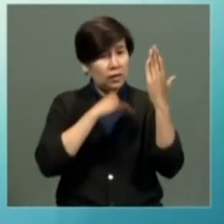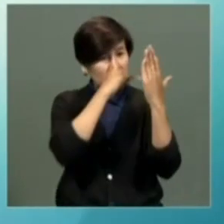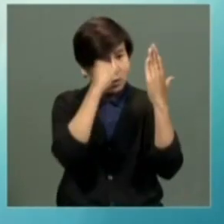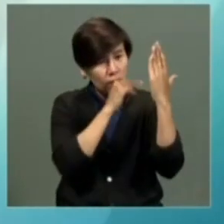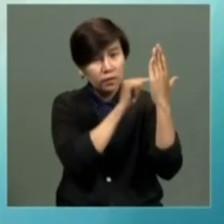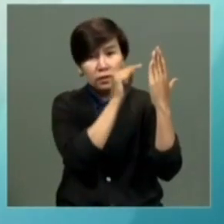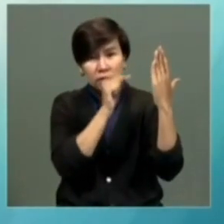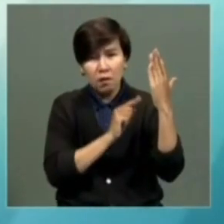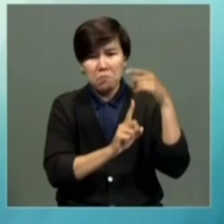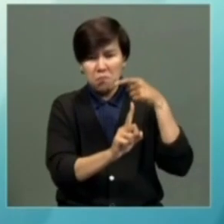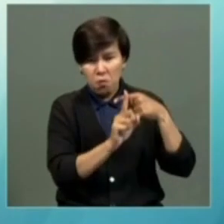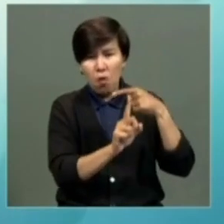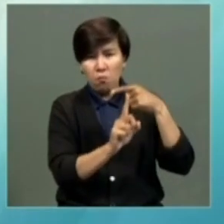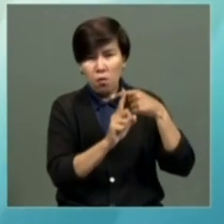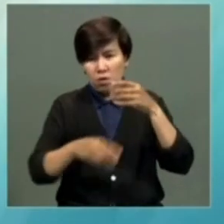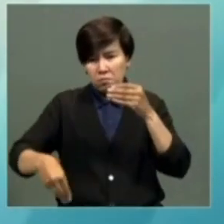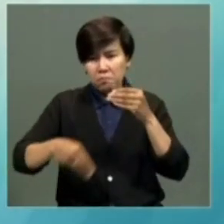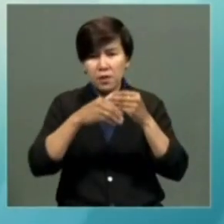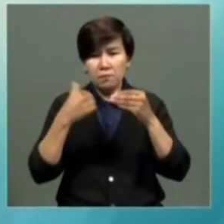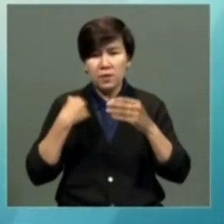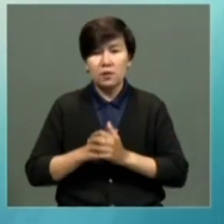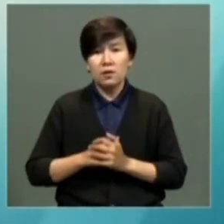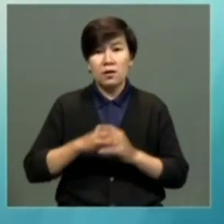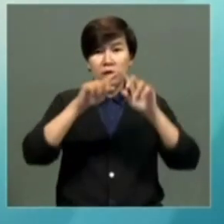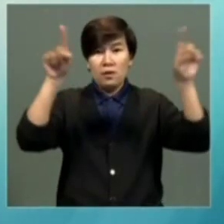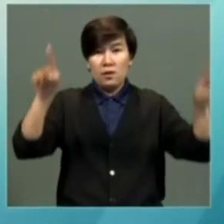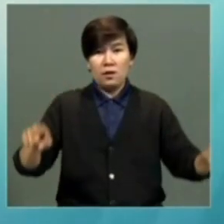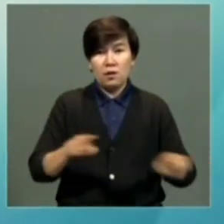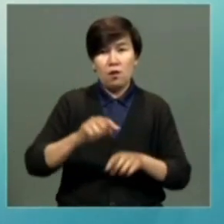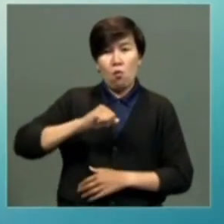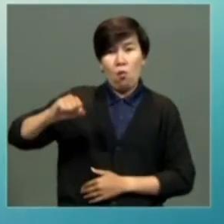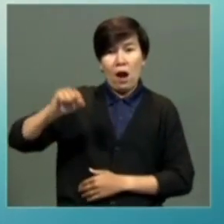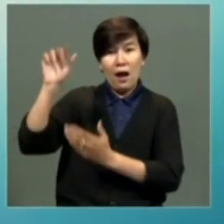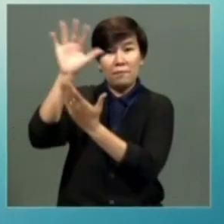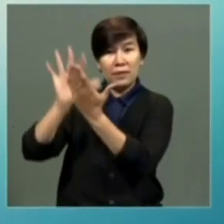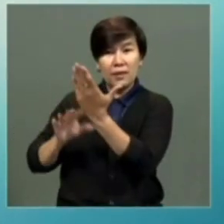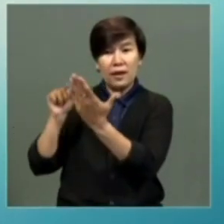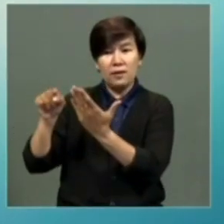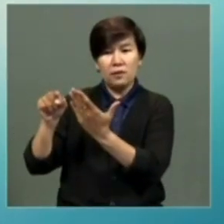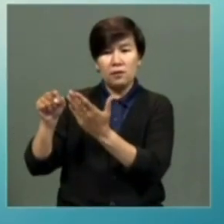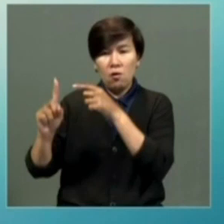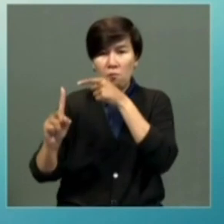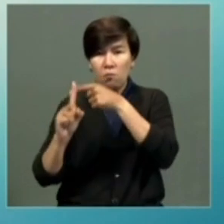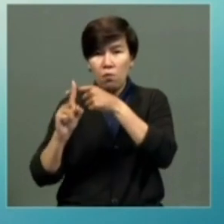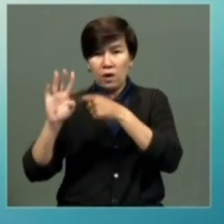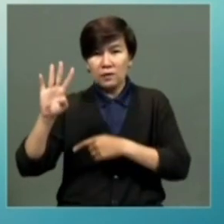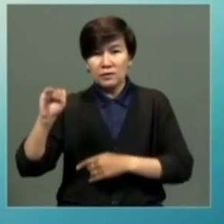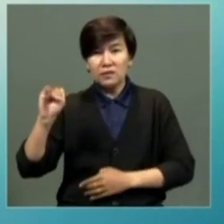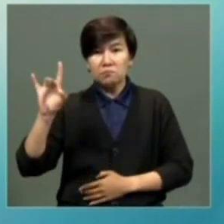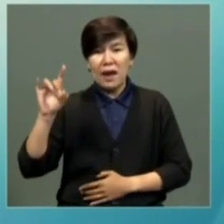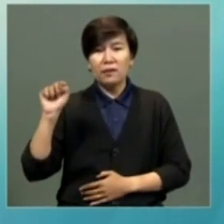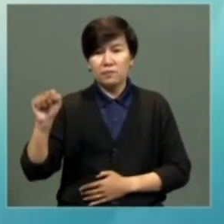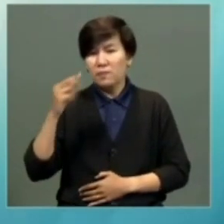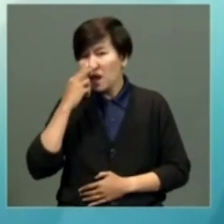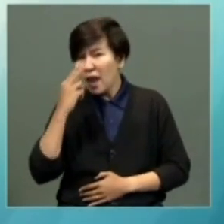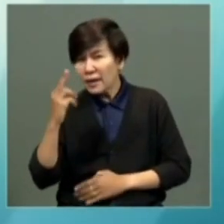โน้มที่เพิ่มขึ้นนะครับตอนนี้ขวามือสุดจะเห็นเป็น48จังหวัดนะครับซึ่งความเข้มของ